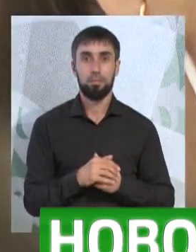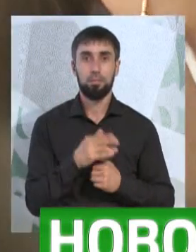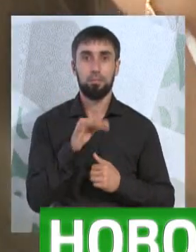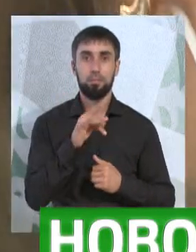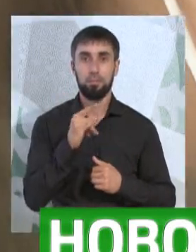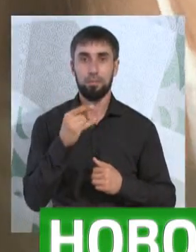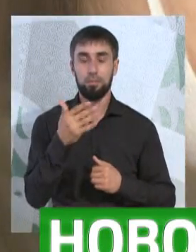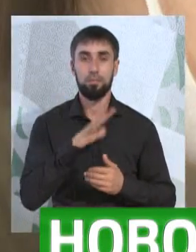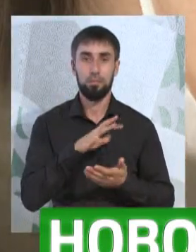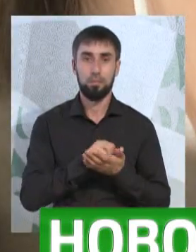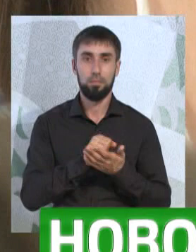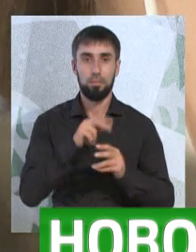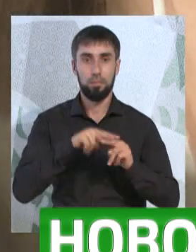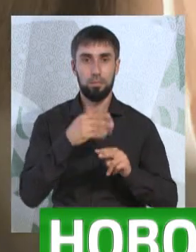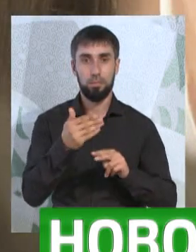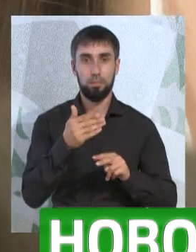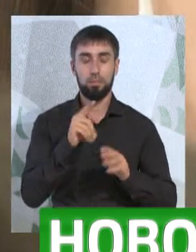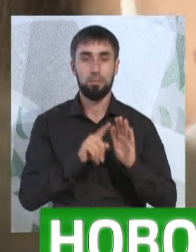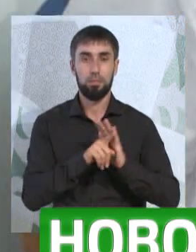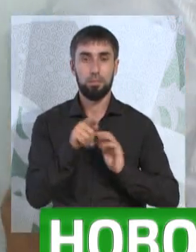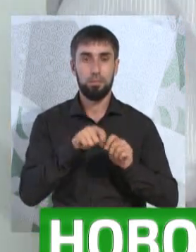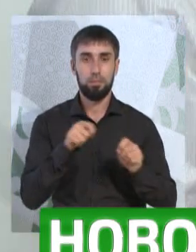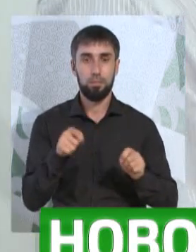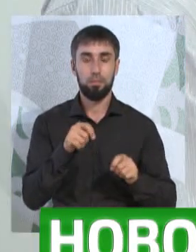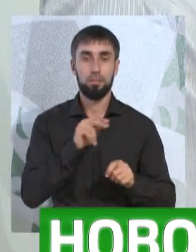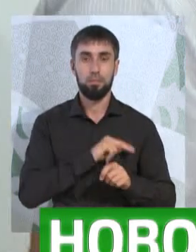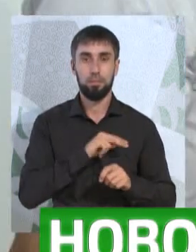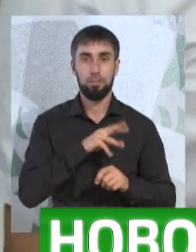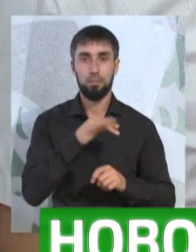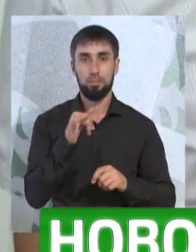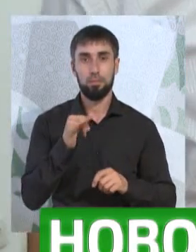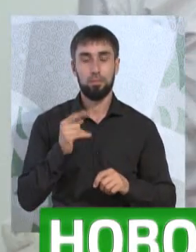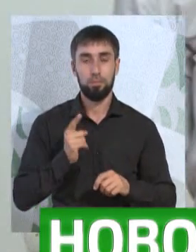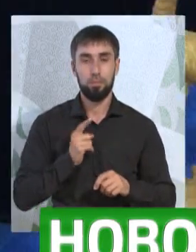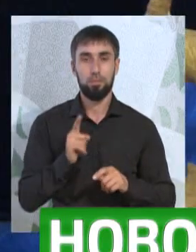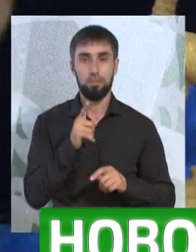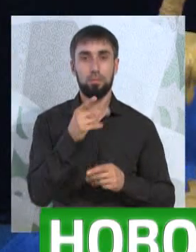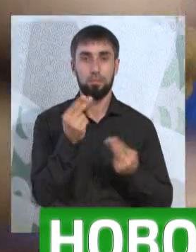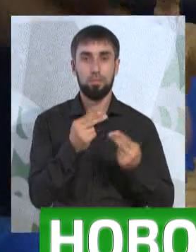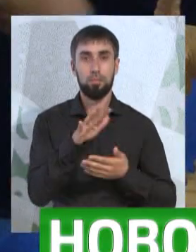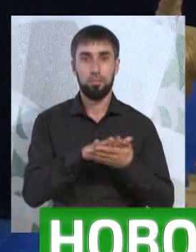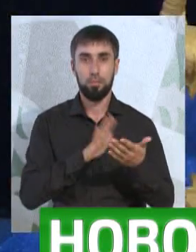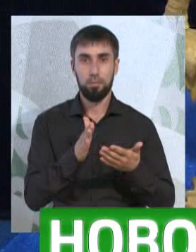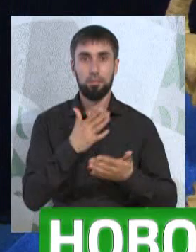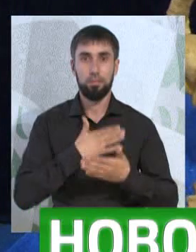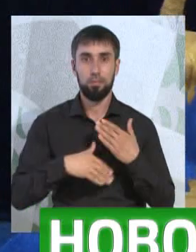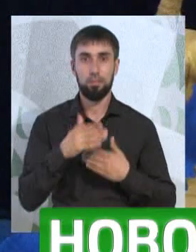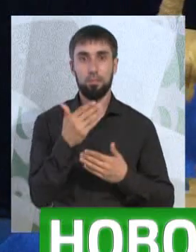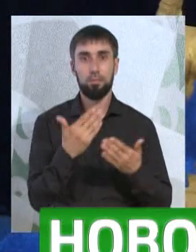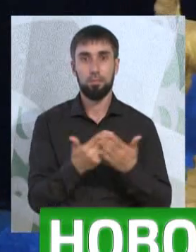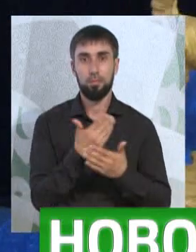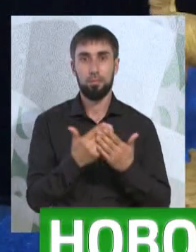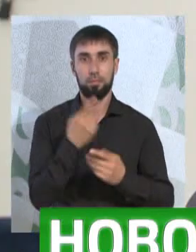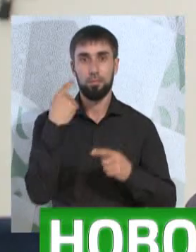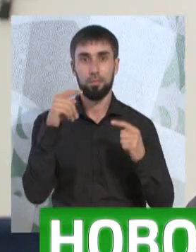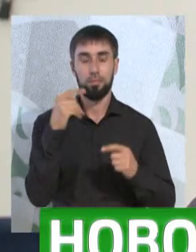скульптуры заняли свое место с момента открытия. Работники музея надеются, что художник и дальше продолжит радовать их новыми